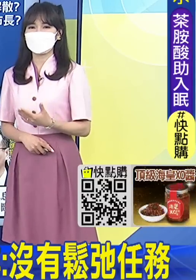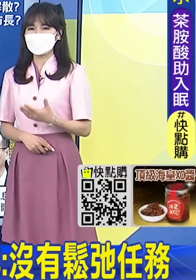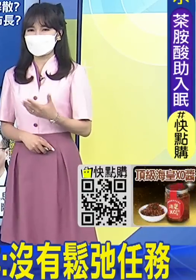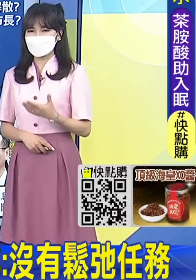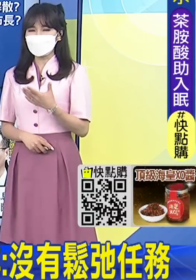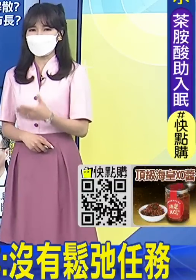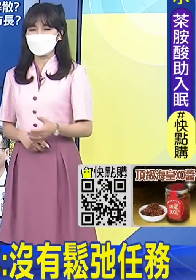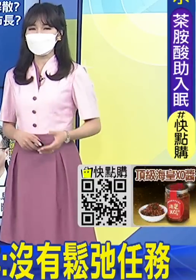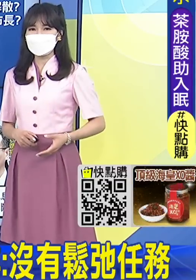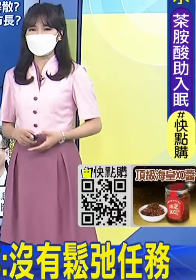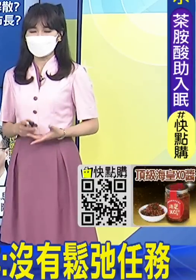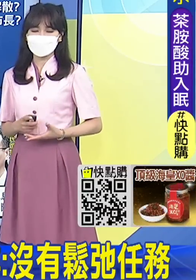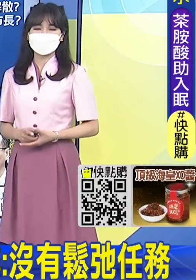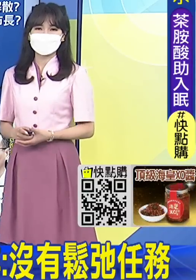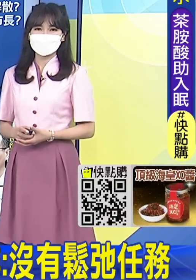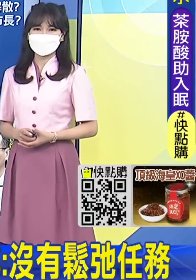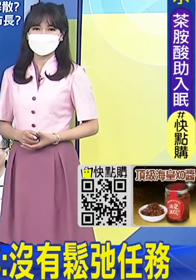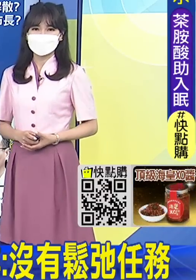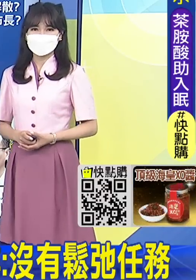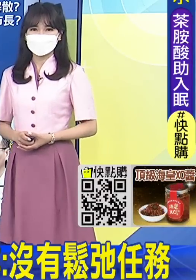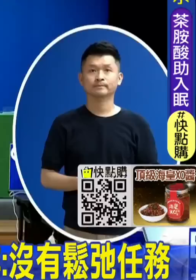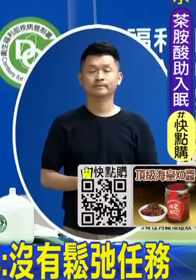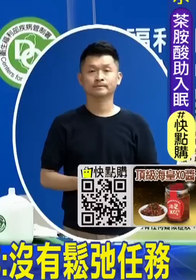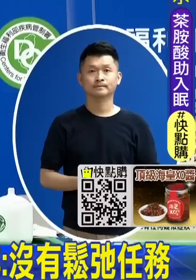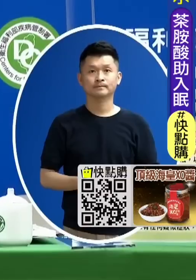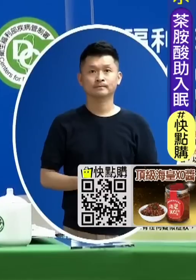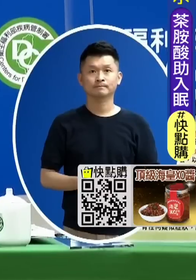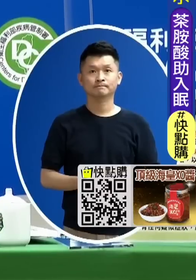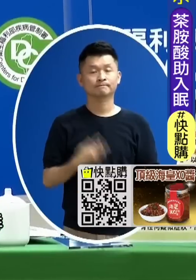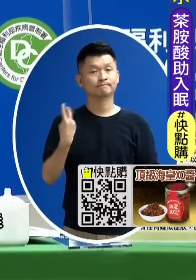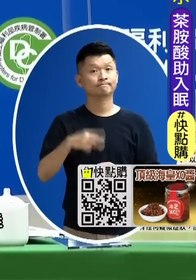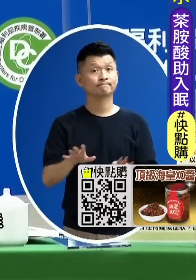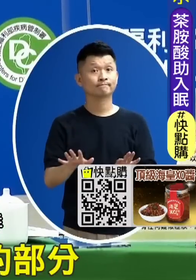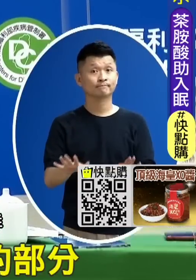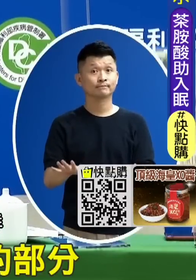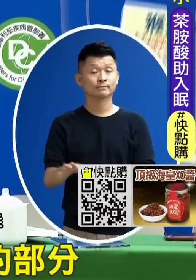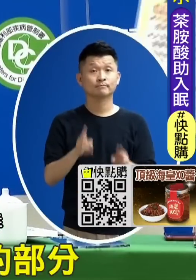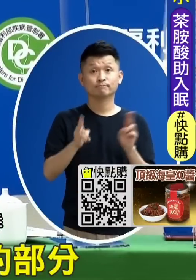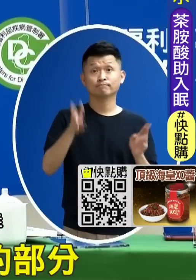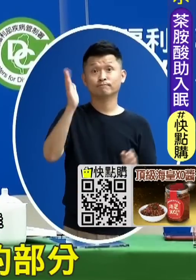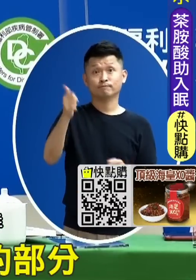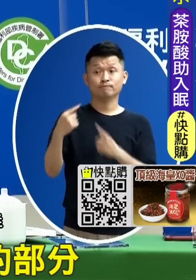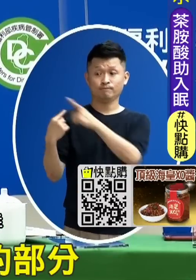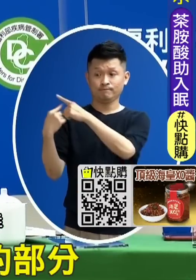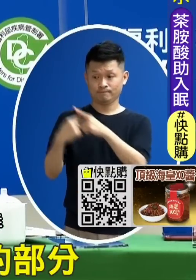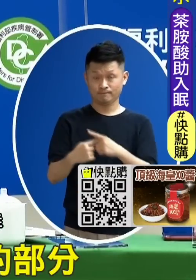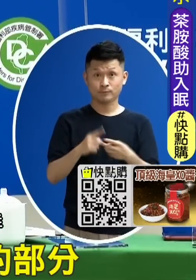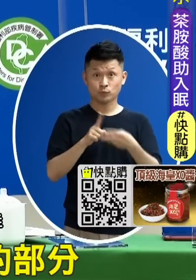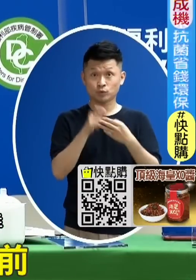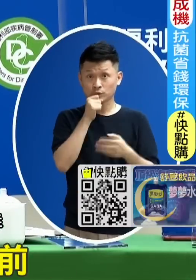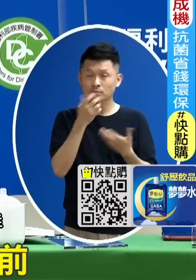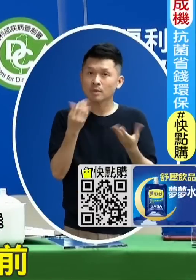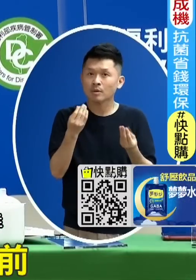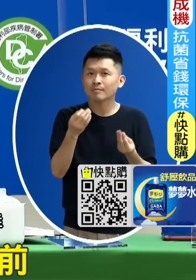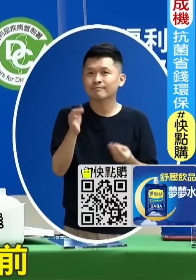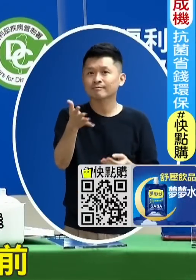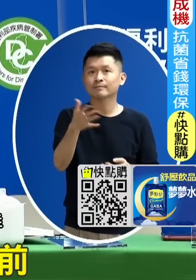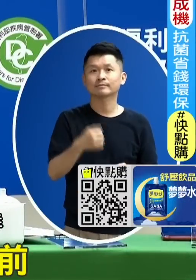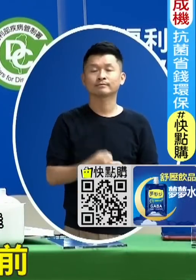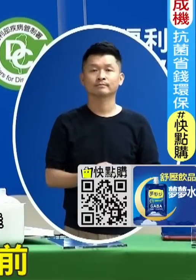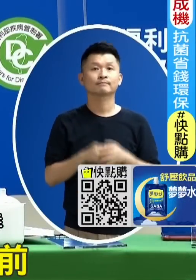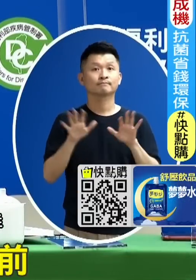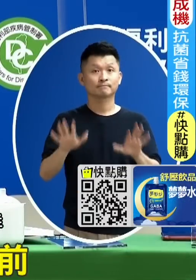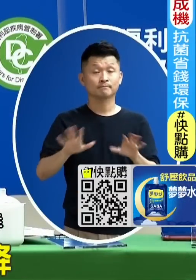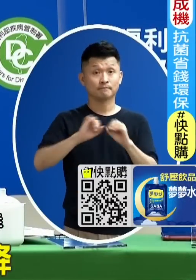有选举，他们也都没有说出口。我们举出来听听。 有关今天指挥官没有来主持的部分啊，主要就是因